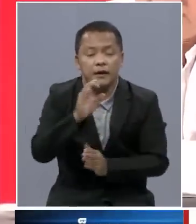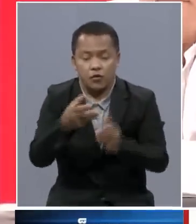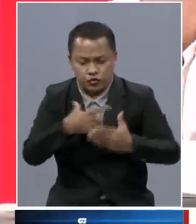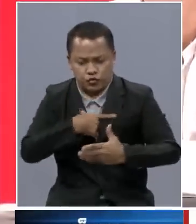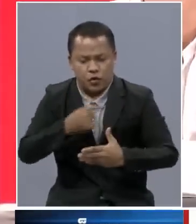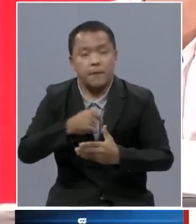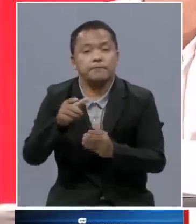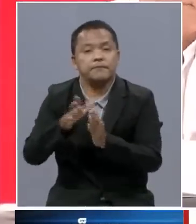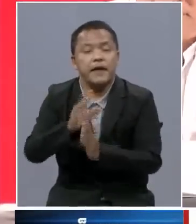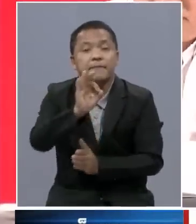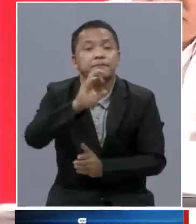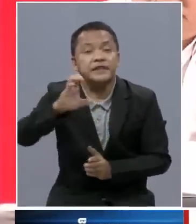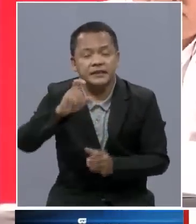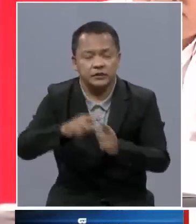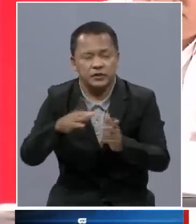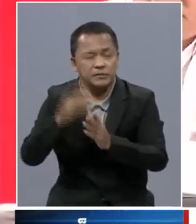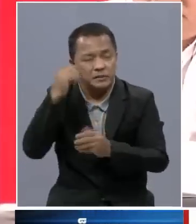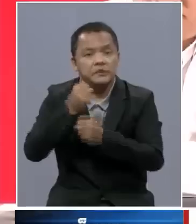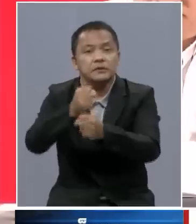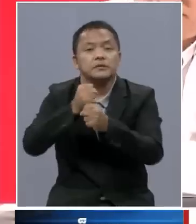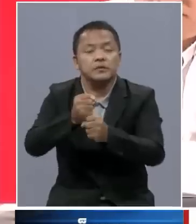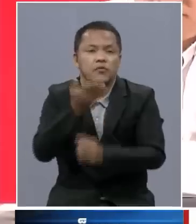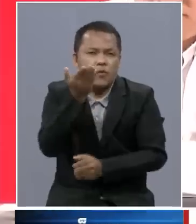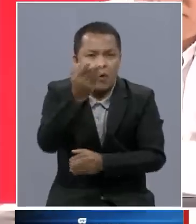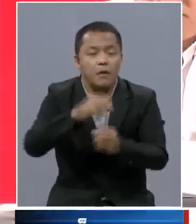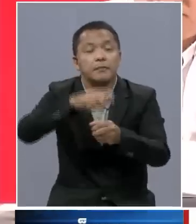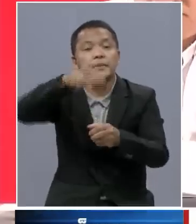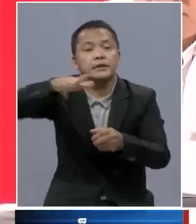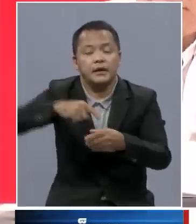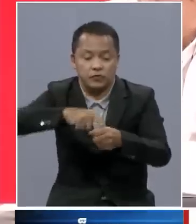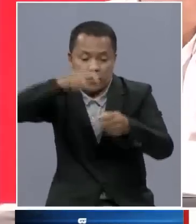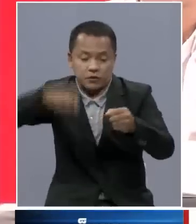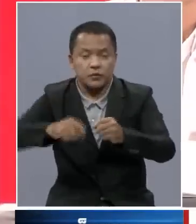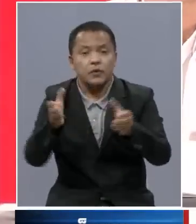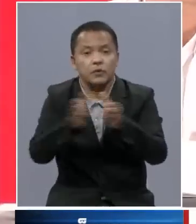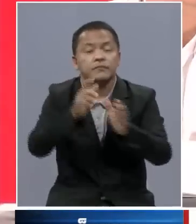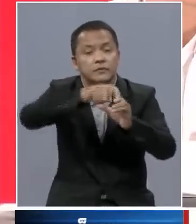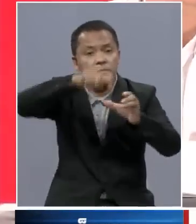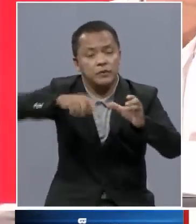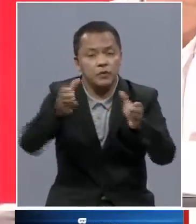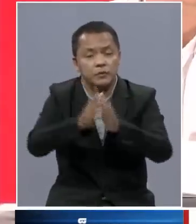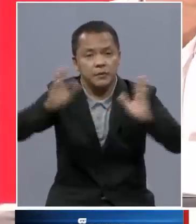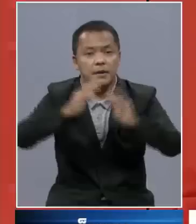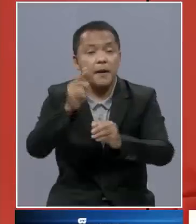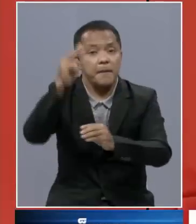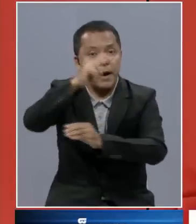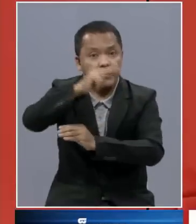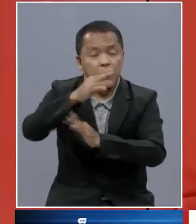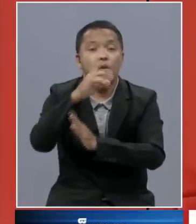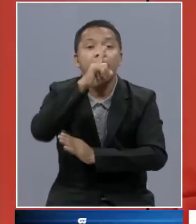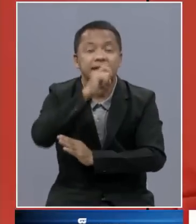ทยกลุ่มนี้เขานัดหมายกันไปเลยนะจะไปแสดงพลังเรียกร้องให้พรรคเพื่อไทยถอนตัวออกจากก้าวไกลนัดกันบ่าย2โม